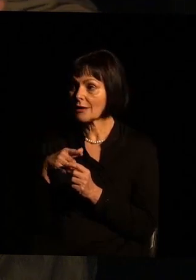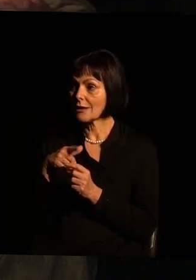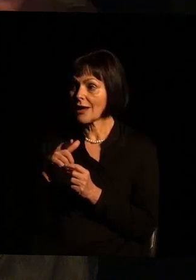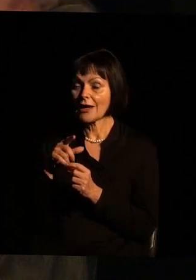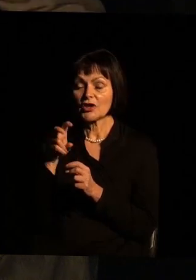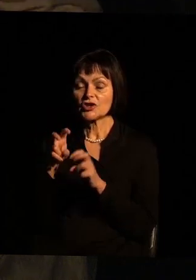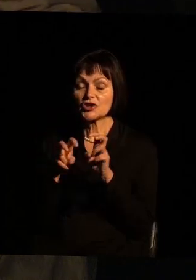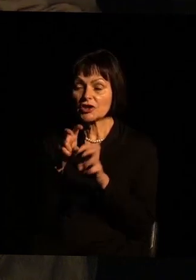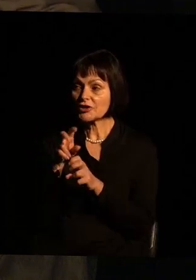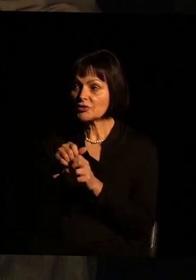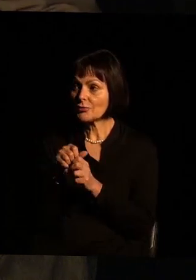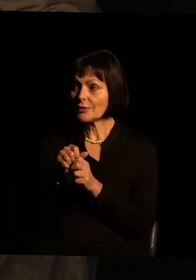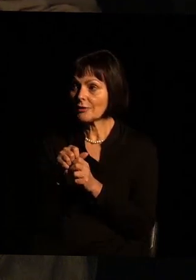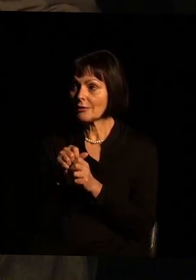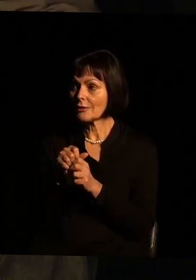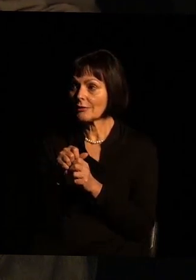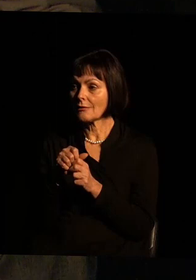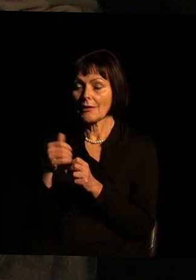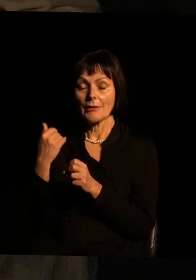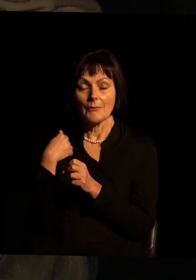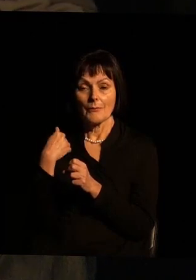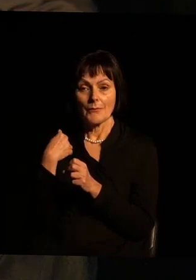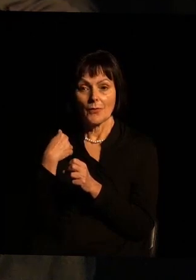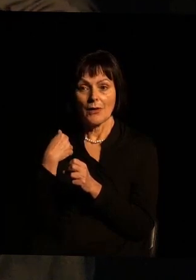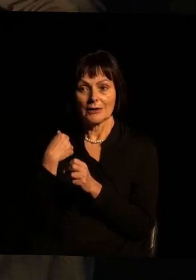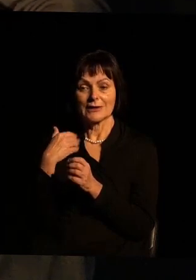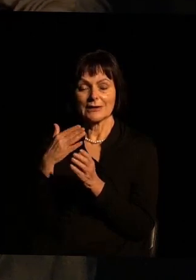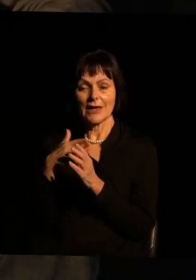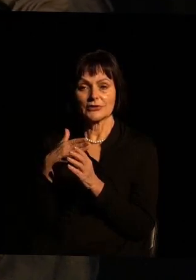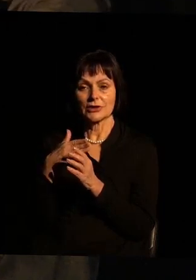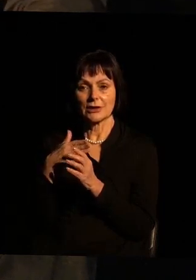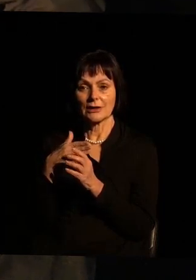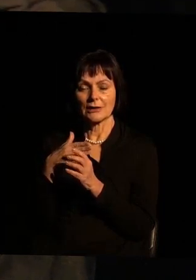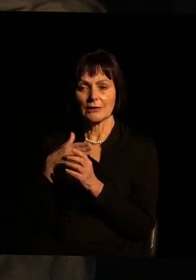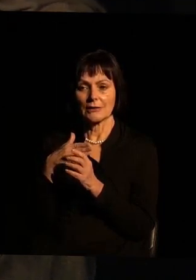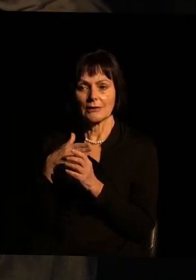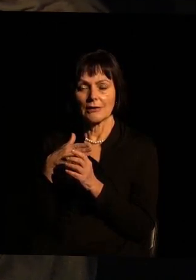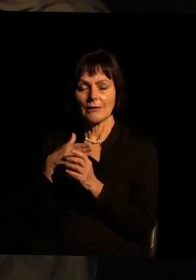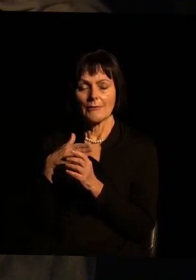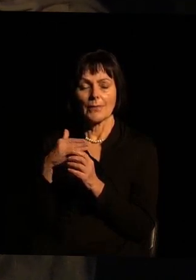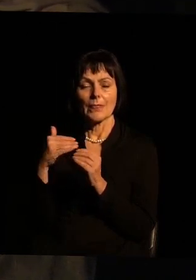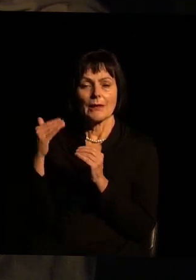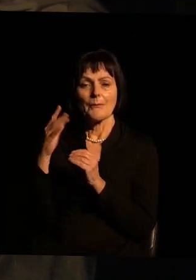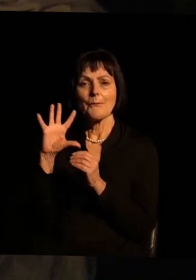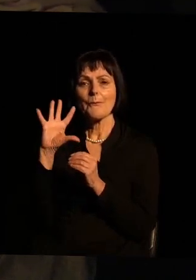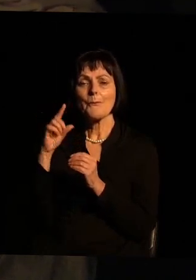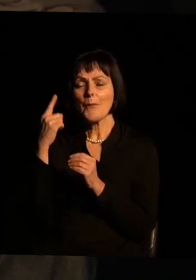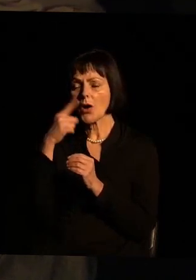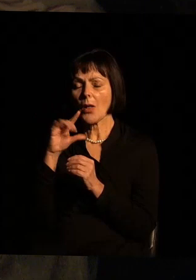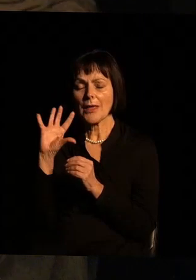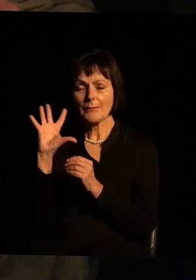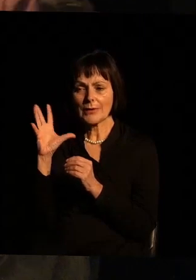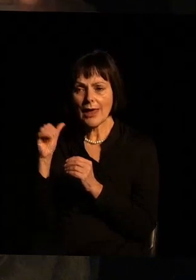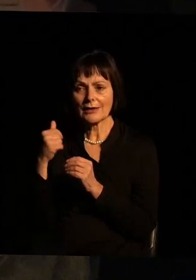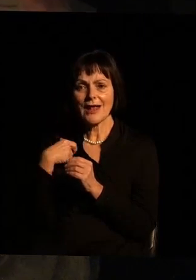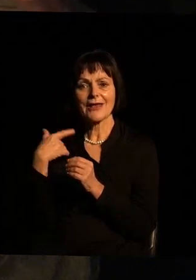I szliśmy i nawet no była... Zdarza się już w partiach podszczytowych piękna pogoda. Natomiast